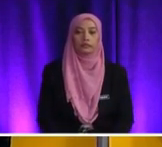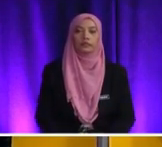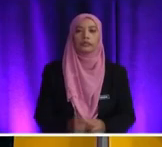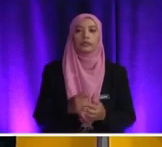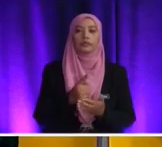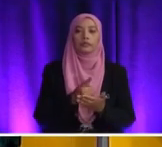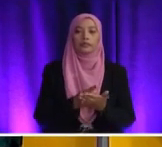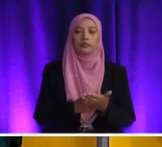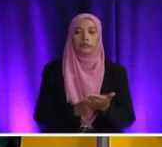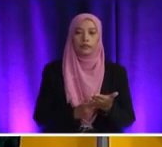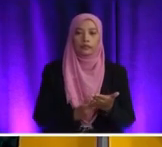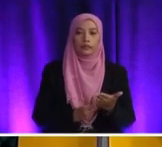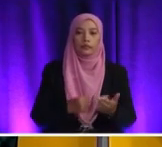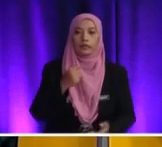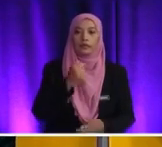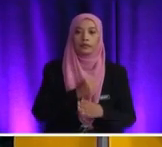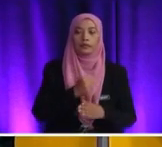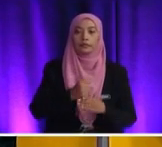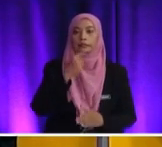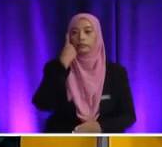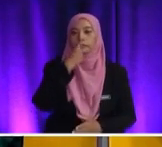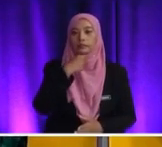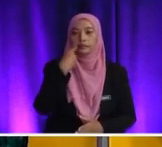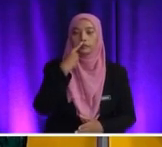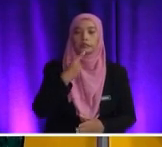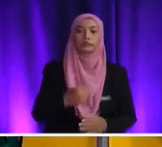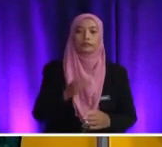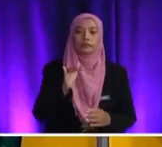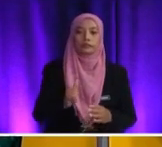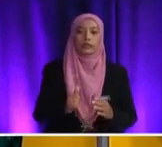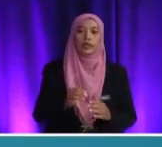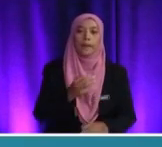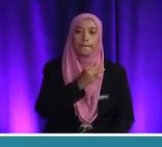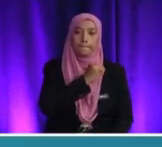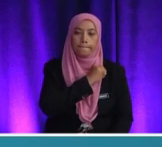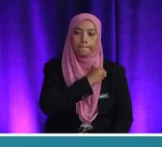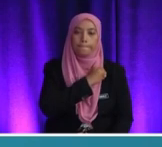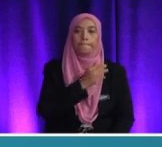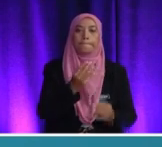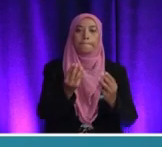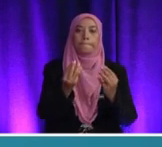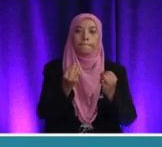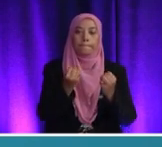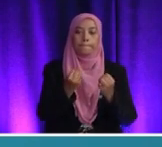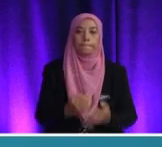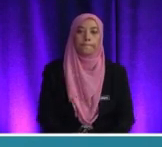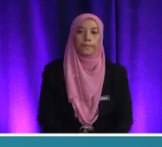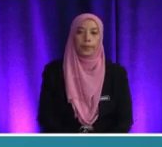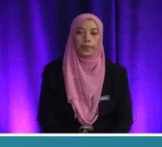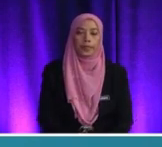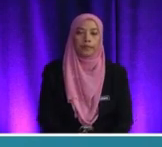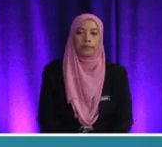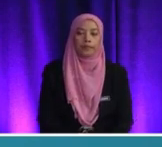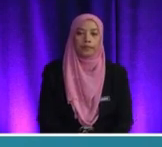pilihan majikan Nanti ah jadi tadi kalung-kalung pitedah pun ulas ya Apakah ciri-ciri ya